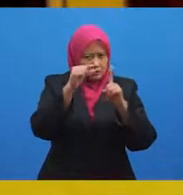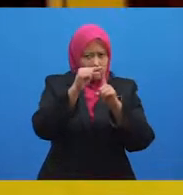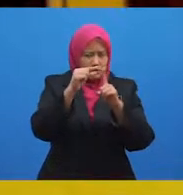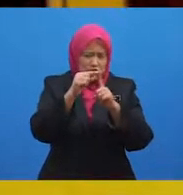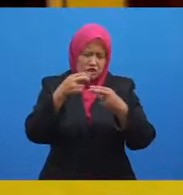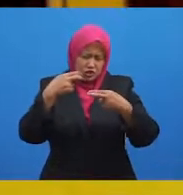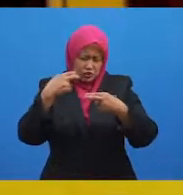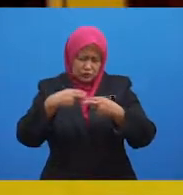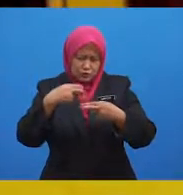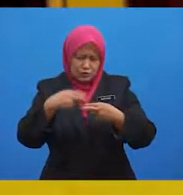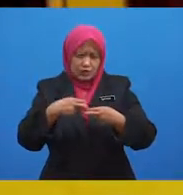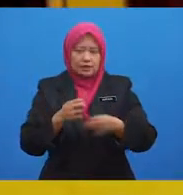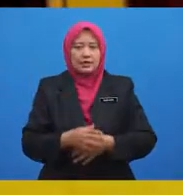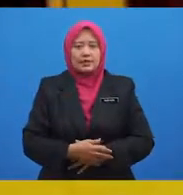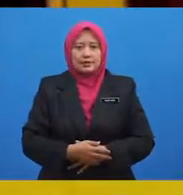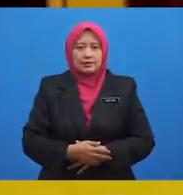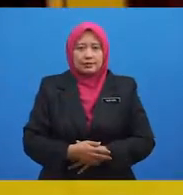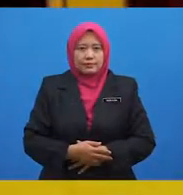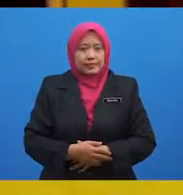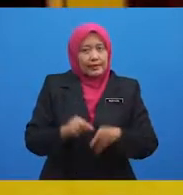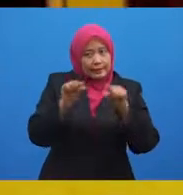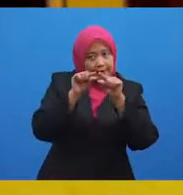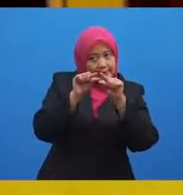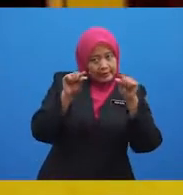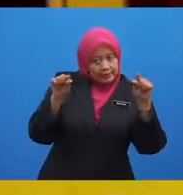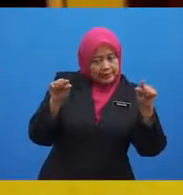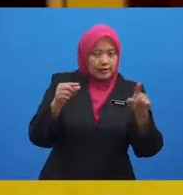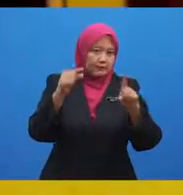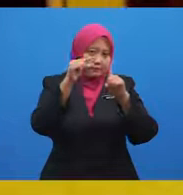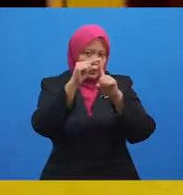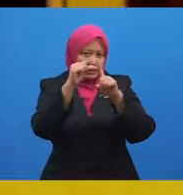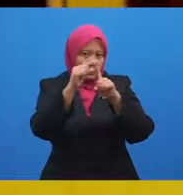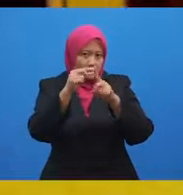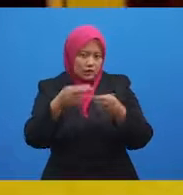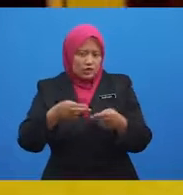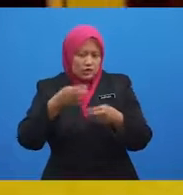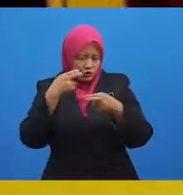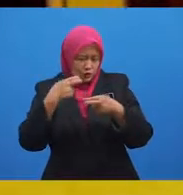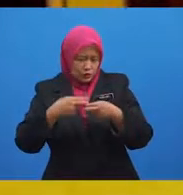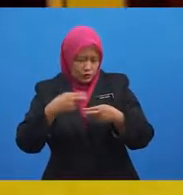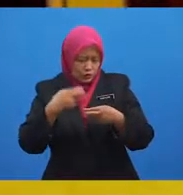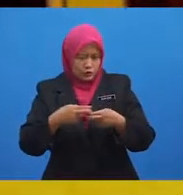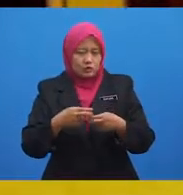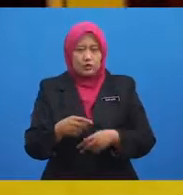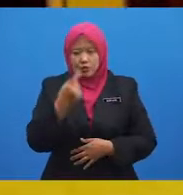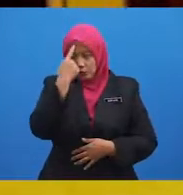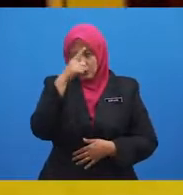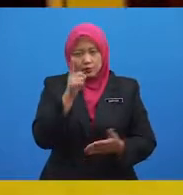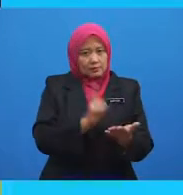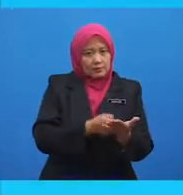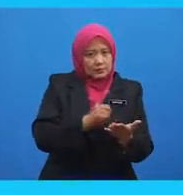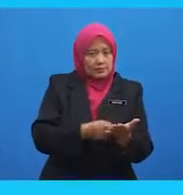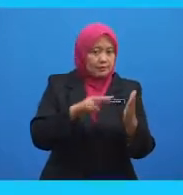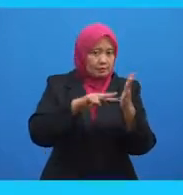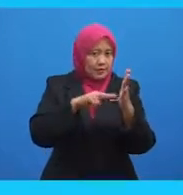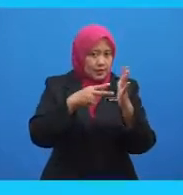difahami. Garisi perkataan-perkataan tersebut untuk kita bincangkan maksudnya bersama-sama.